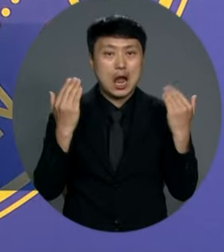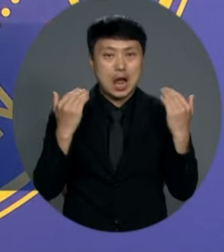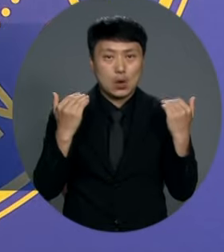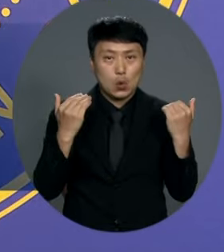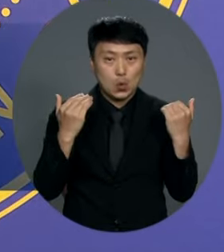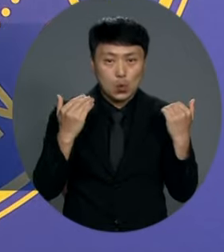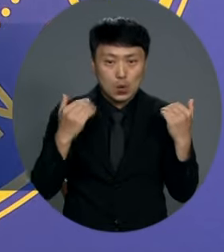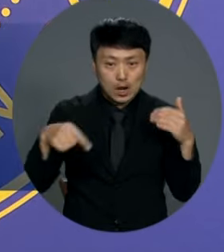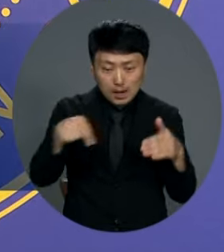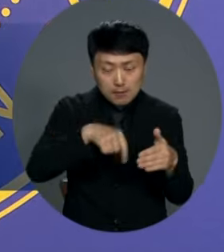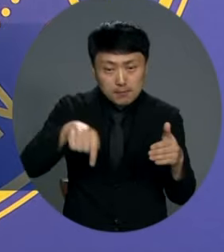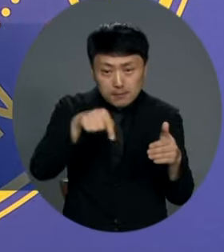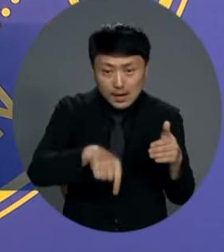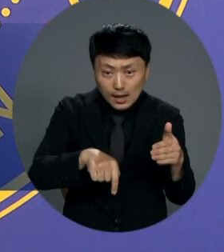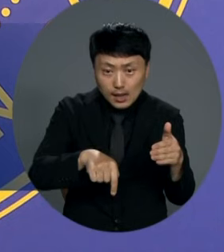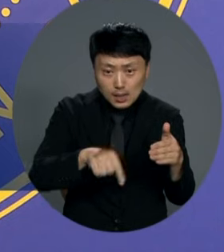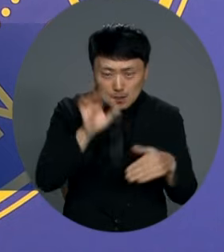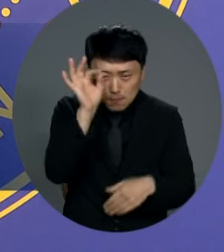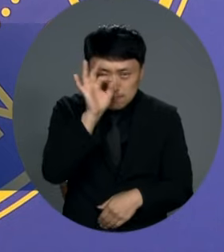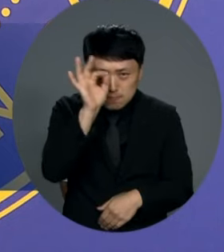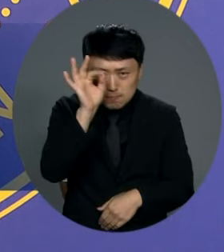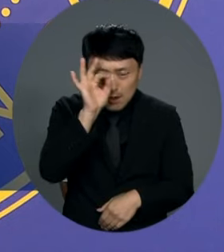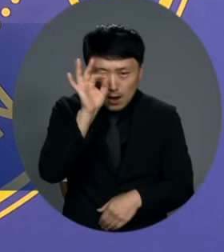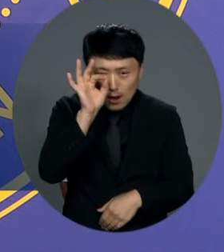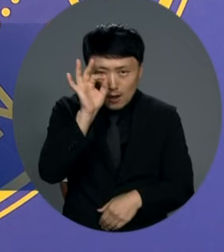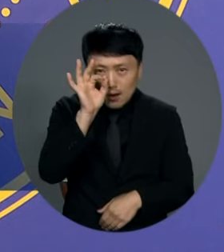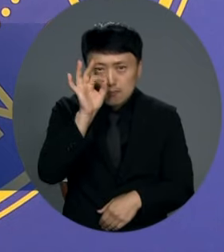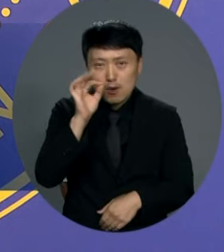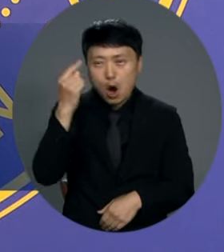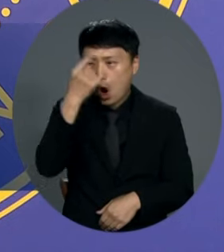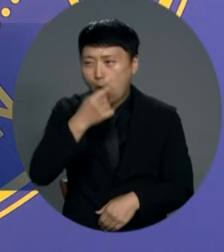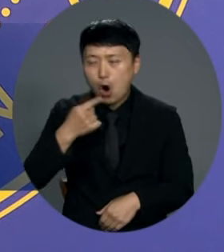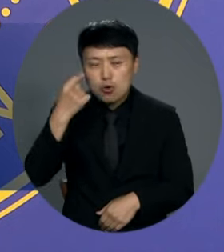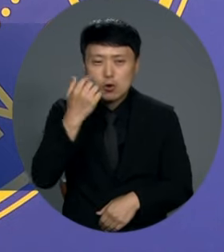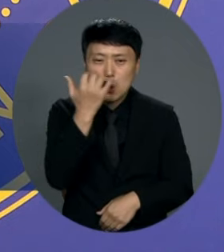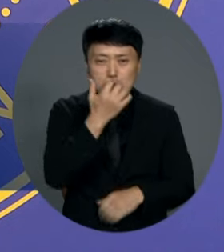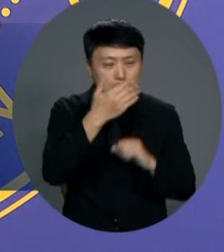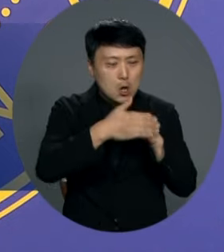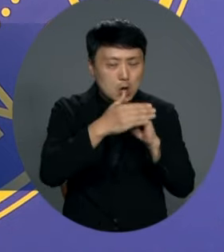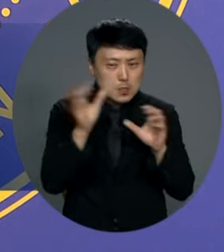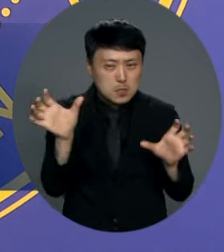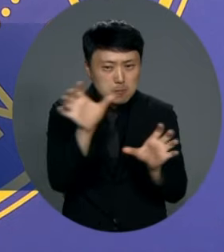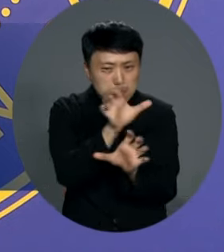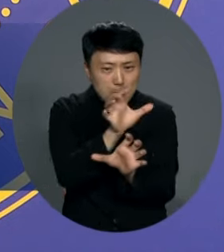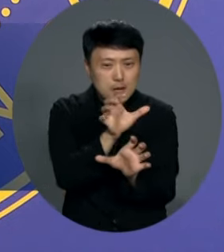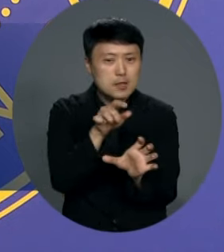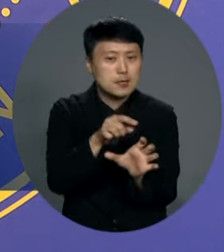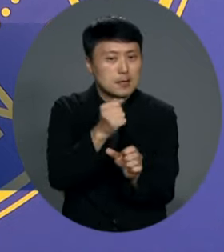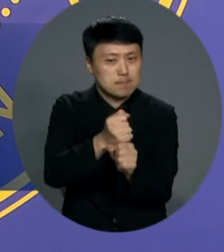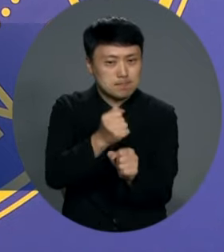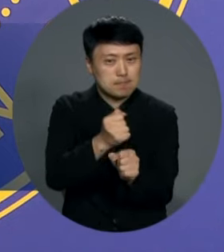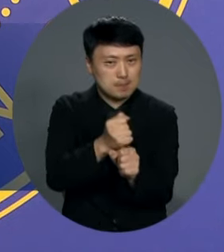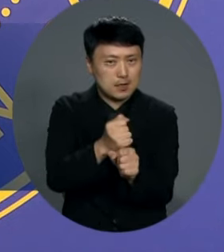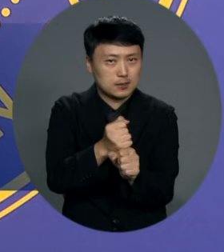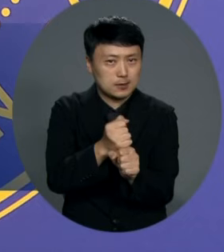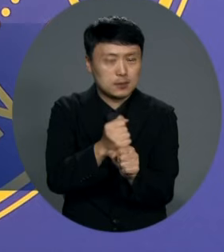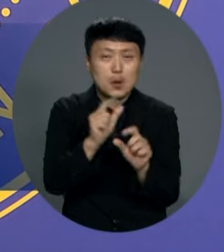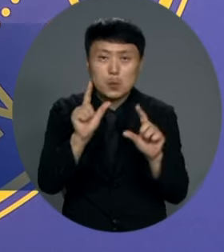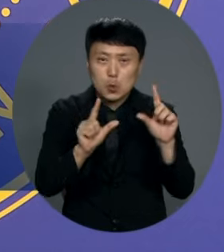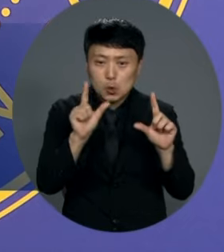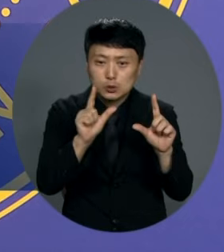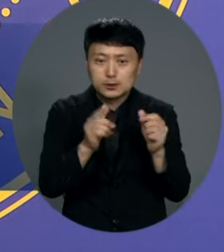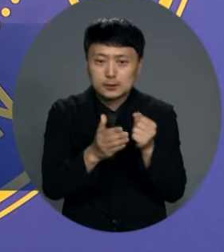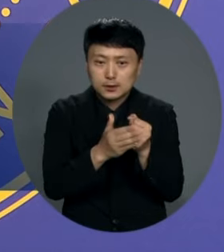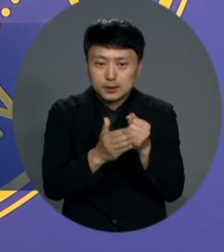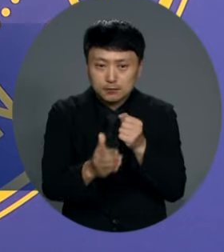찾아서 그 지인을 대상으로 한 어 허위 영상물을 공유하는 등 그 수법이 어 체계화되고 있는 양태도 보이기